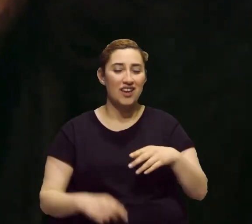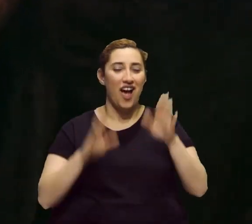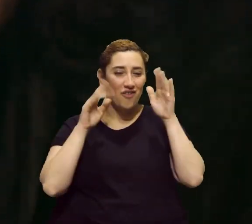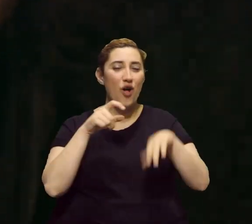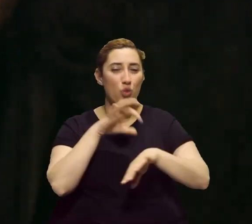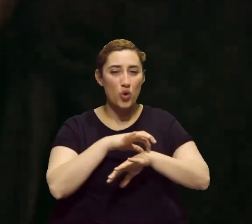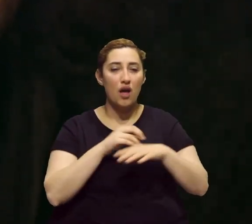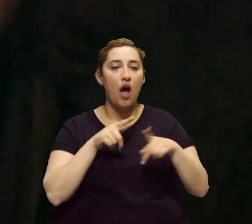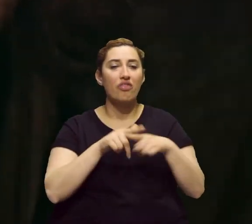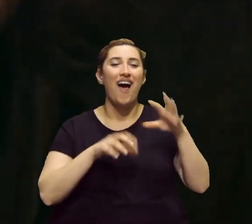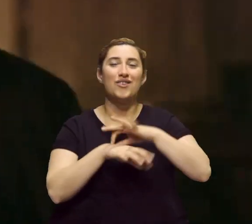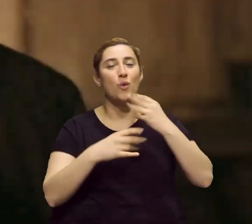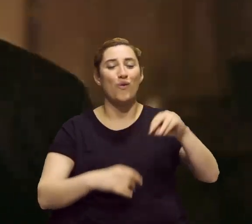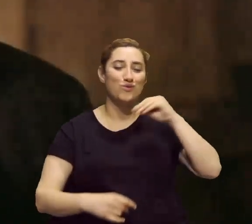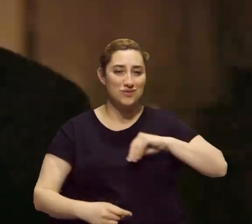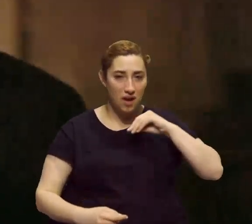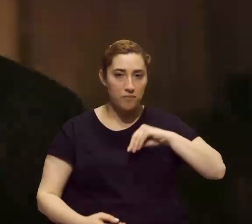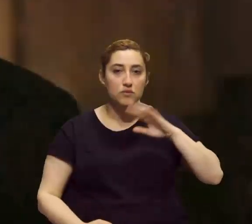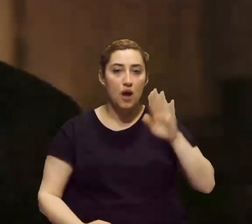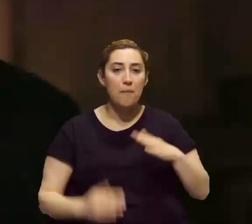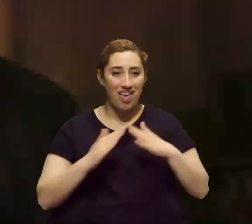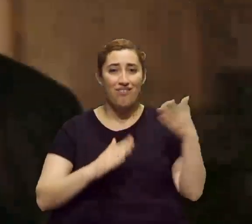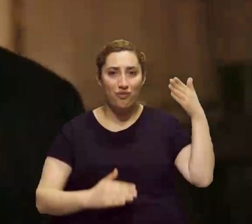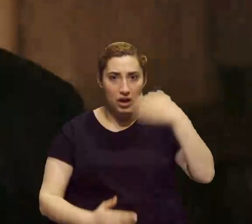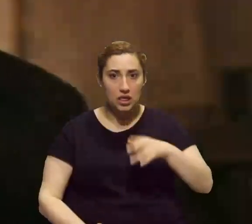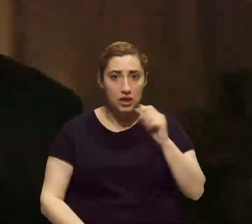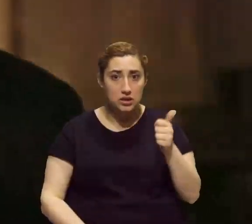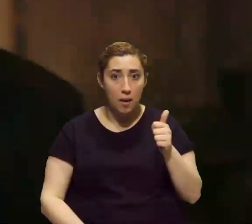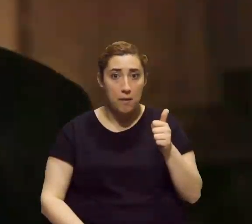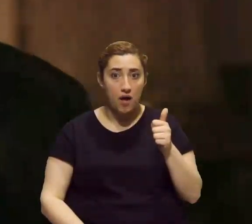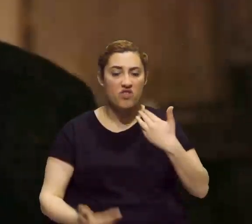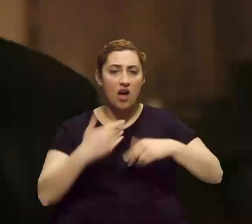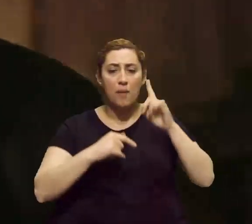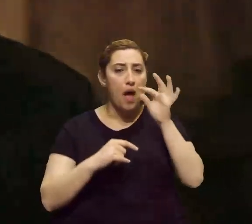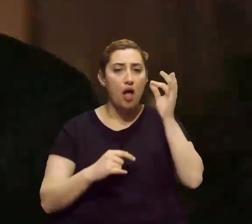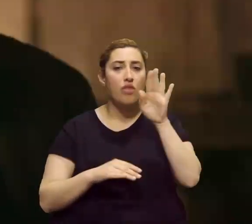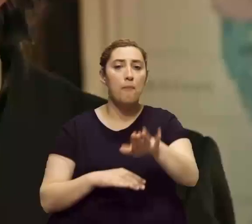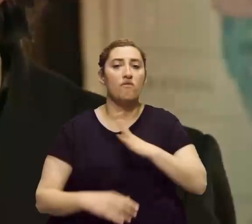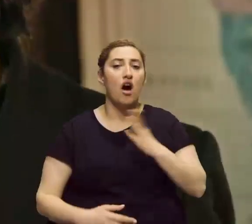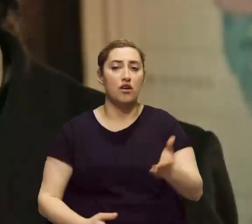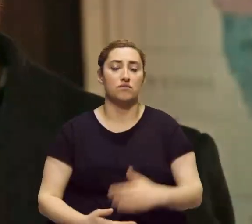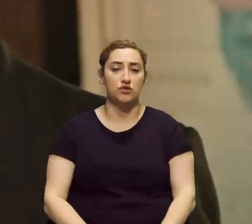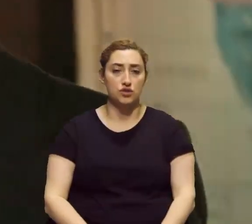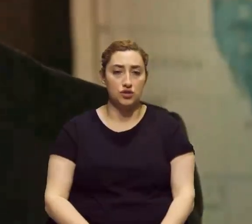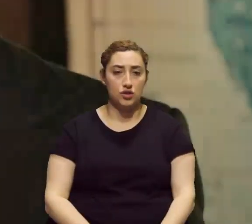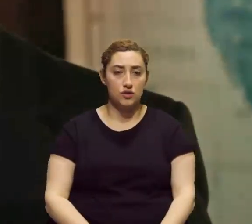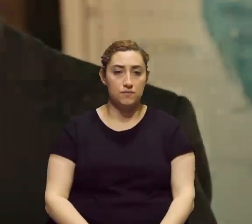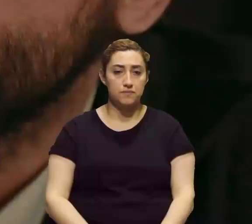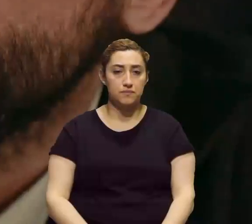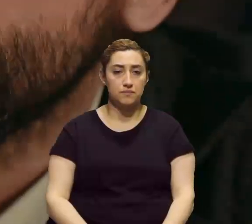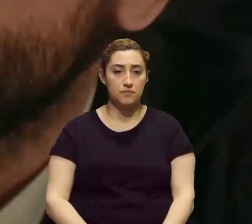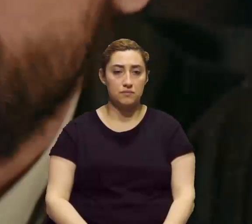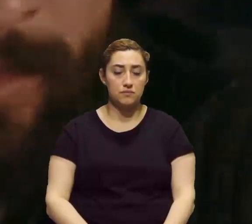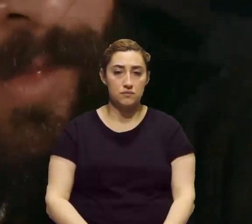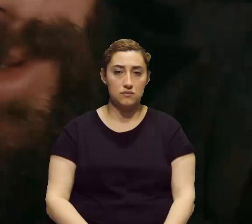da atlar hastalandı zannetmiş. Ama eve gittiğinde yaralı bir adam varmış. Hepsi şaşkınlıkla